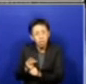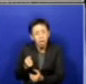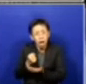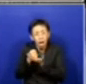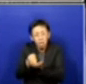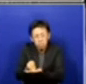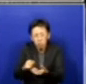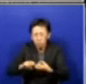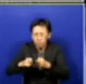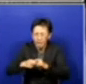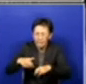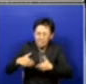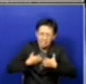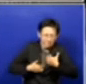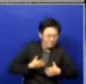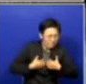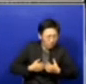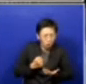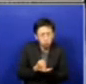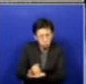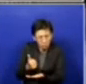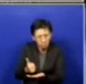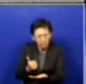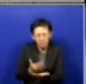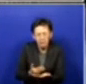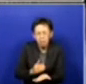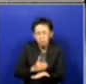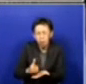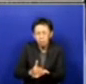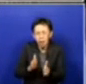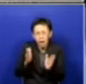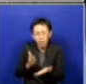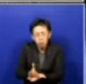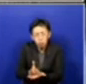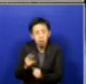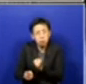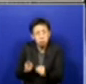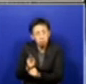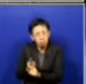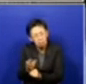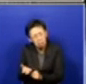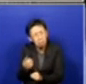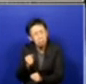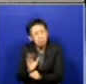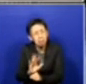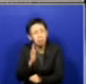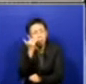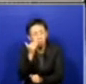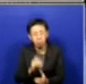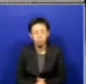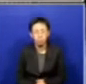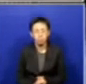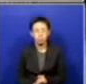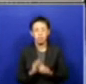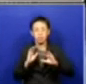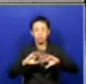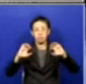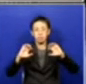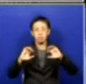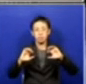ดร้อนของผู้ประกอบการได้อย่างเต็มที่ในขณะเดียวกันค่ะรัฐบาลก็เพิ่งจะใช้อำน